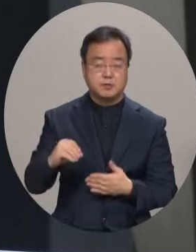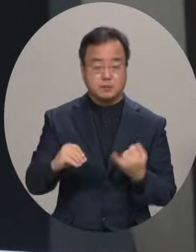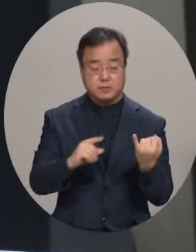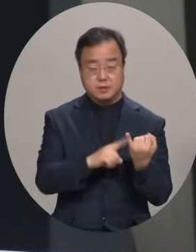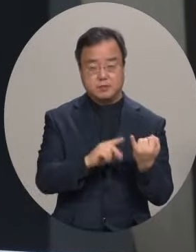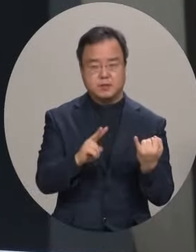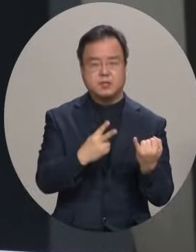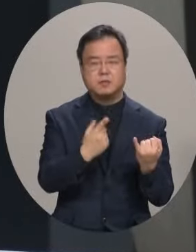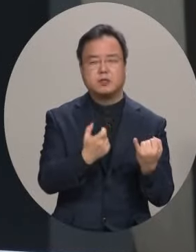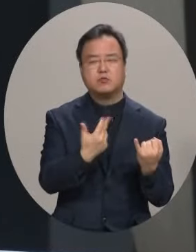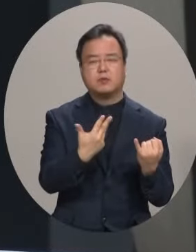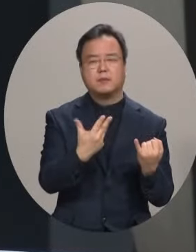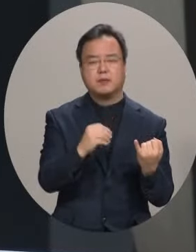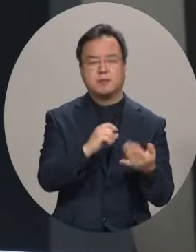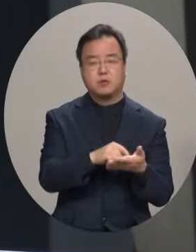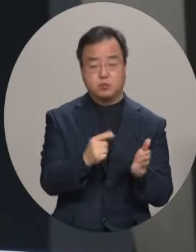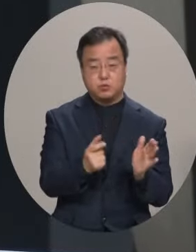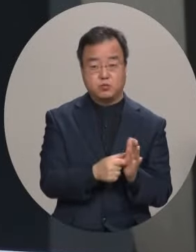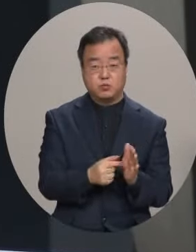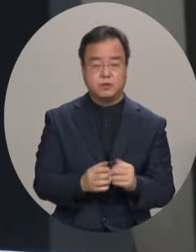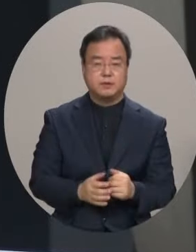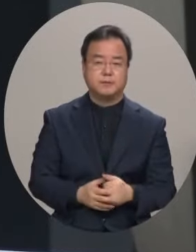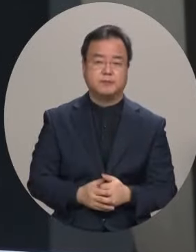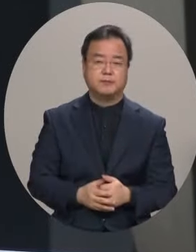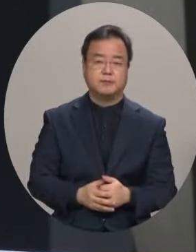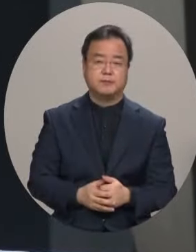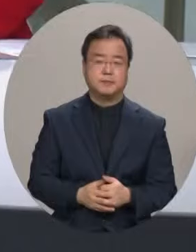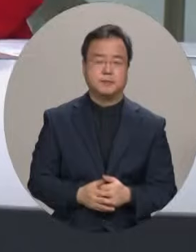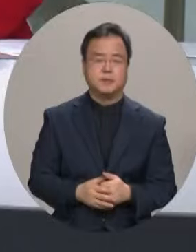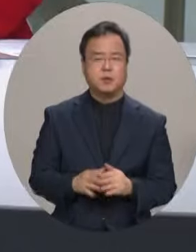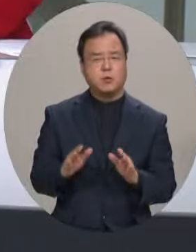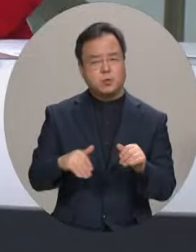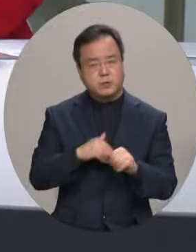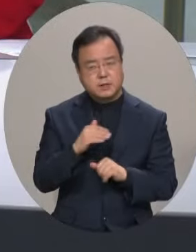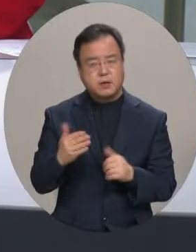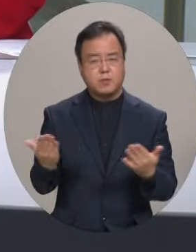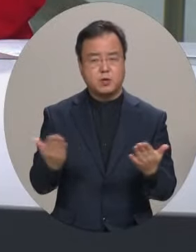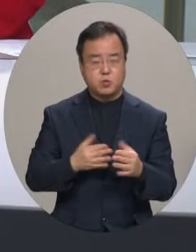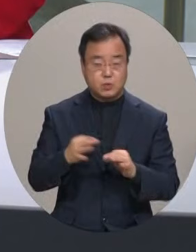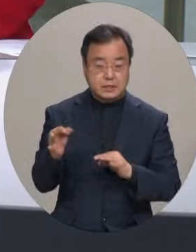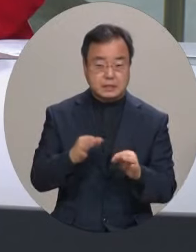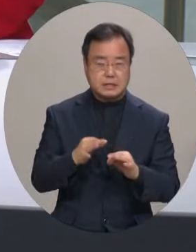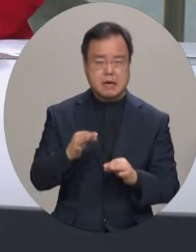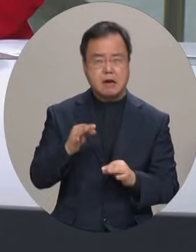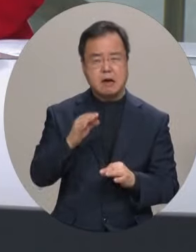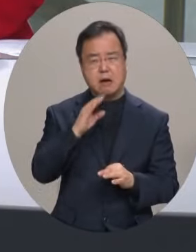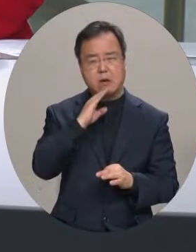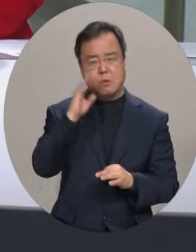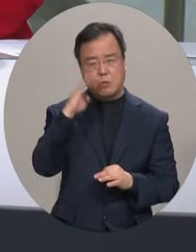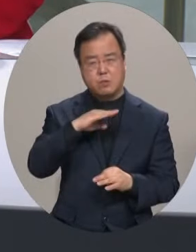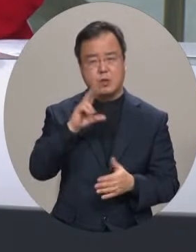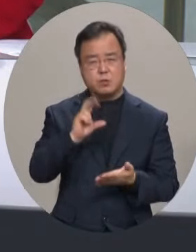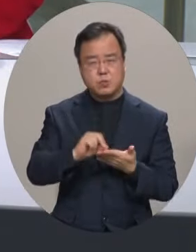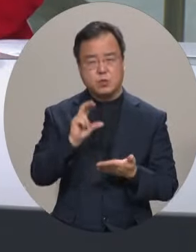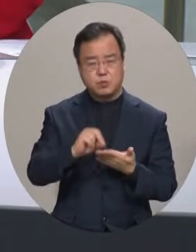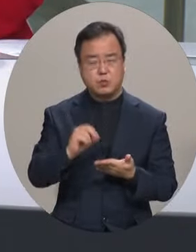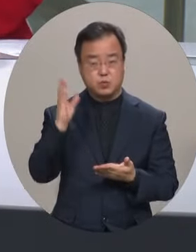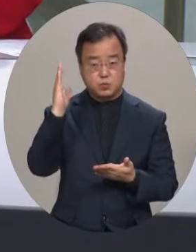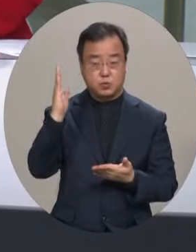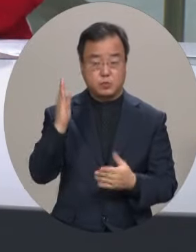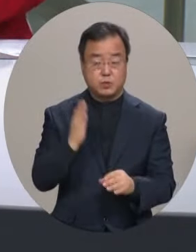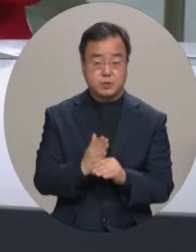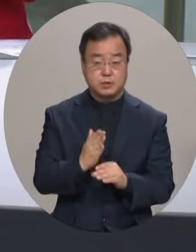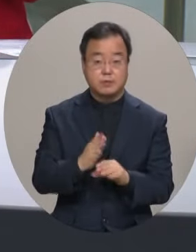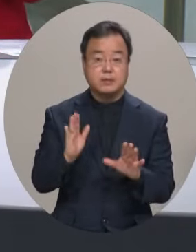268만 원으로 나타나고 있습니다 예 이게 참 우리 노동 시장에서 고질적인 문제로 지적돼온 부분이기는 한데